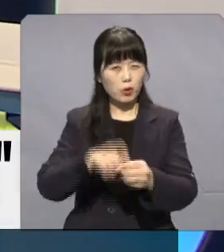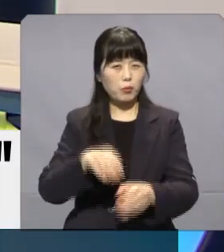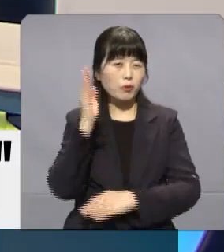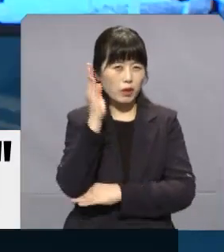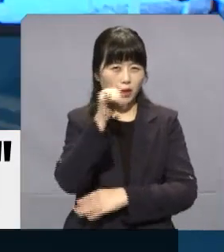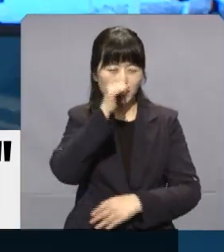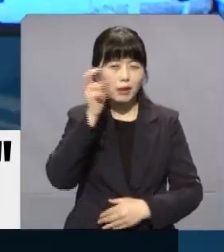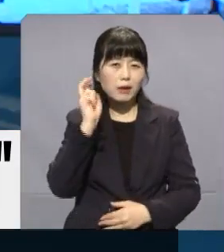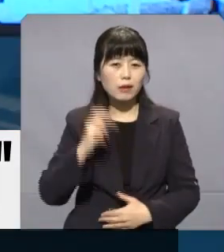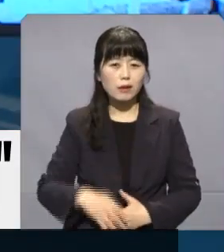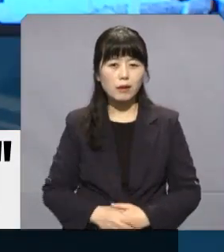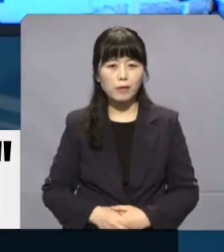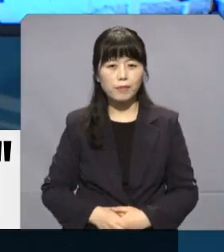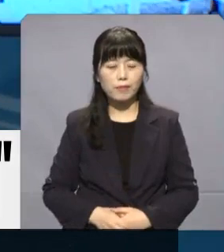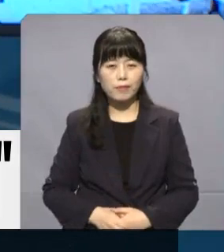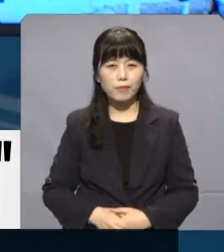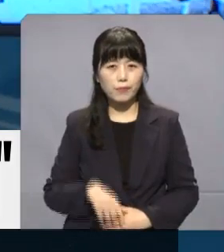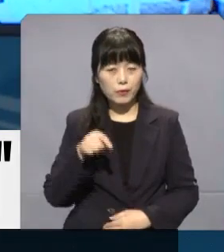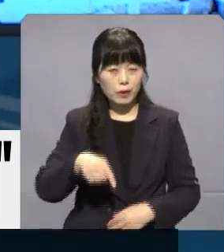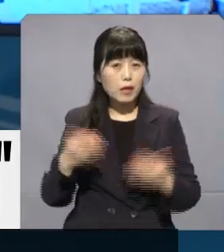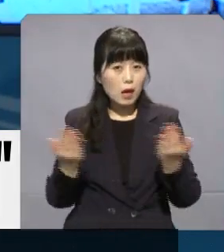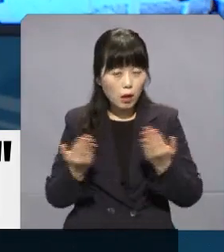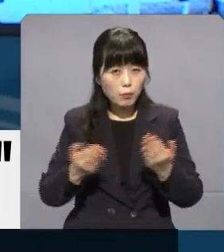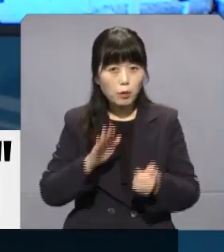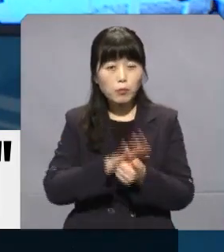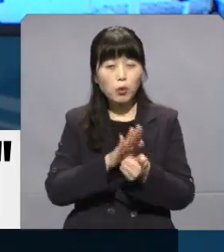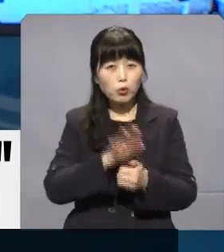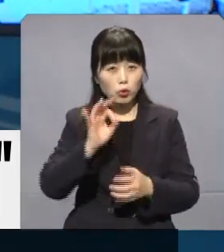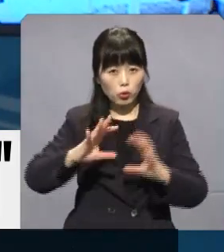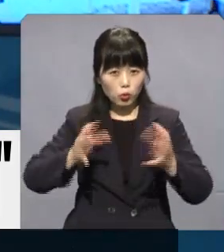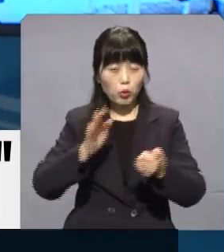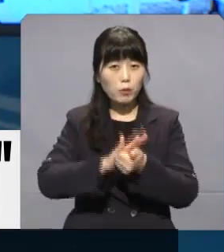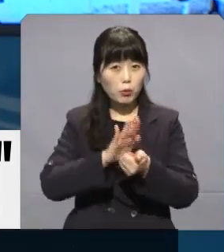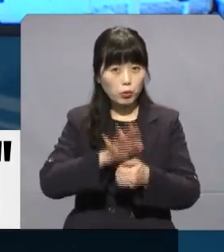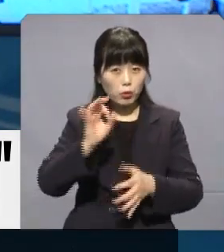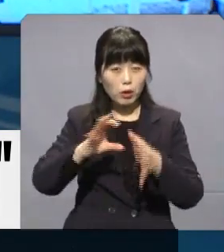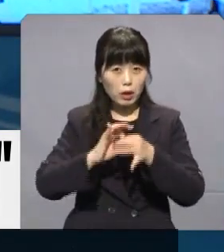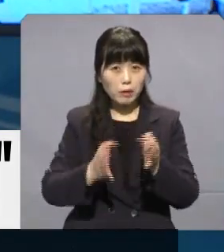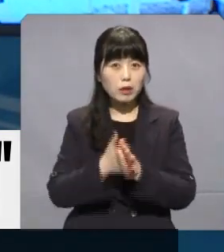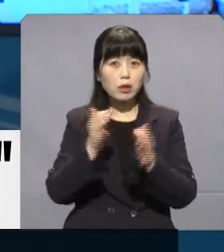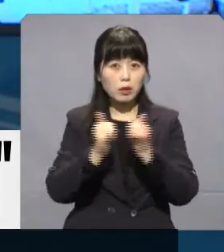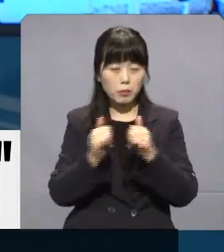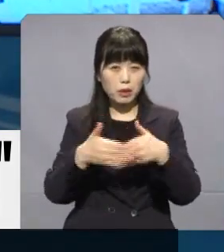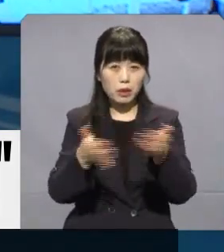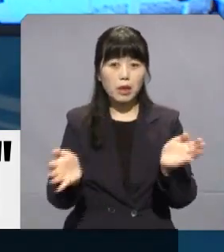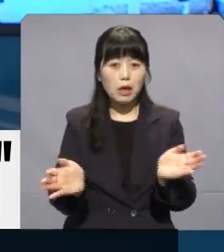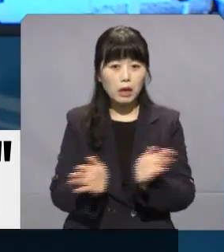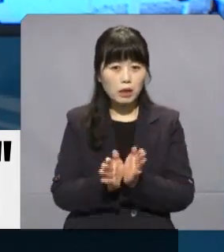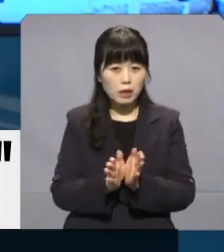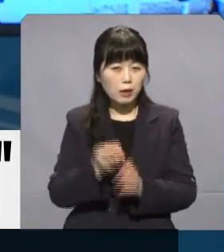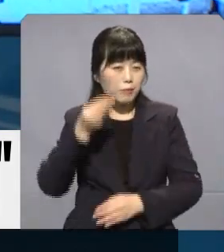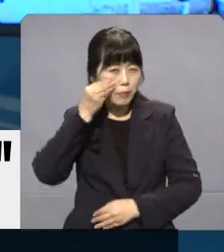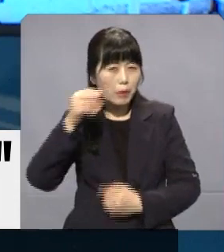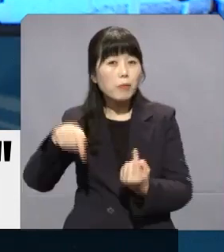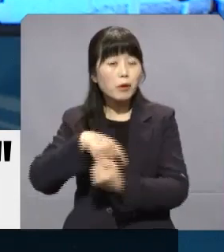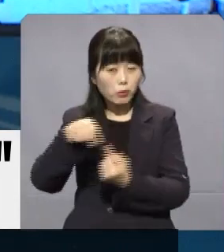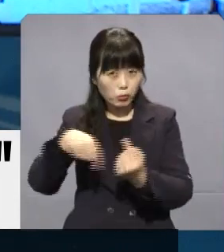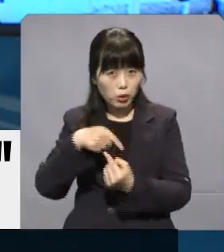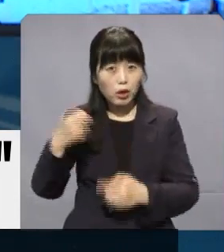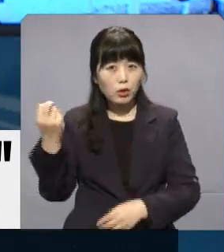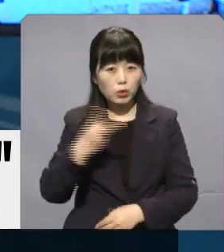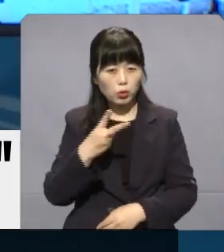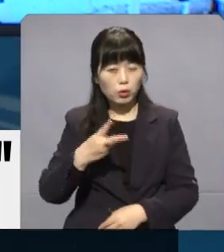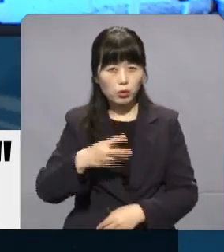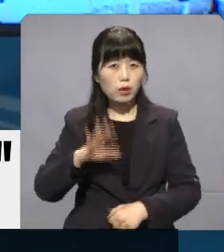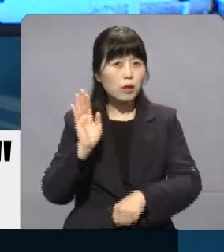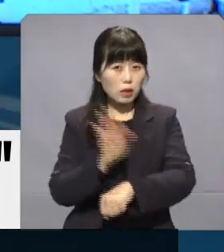사실은 그런데 이제이 업무 보조금 국가보조금과 관련해서 시민단체의 방만 경영